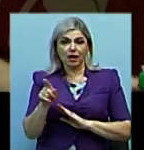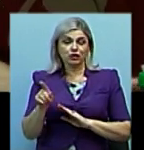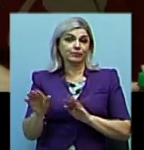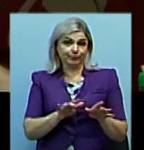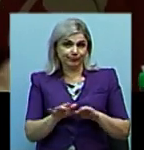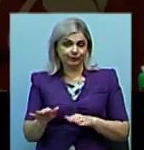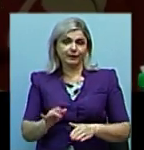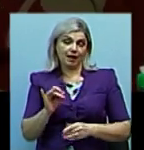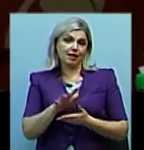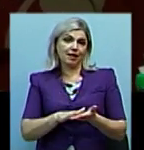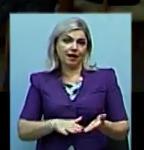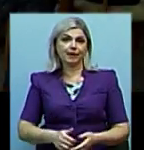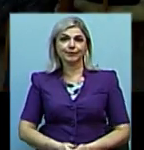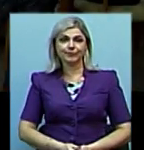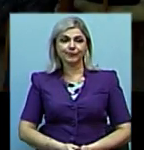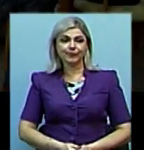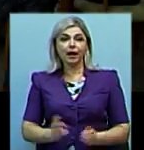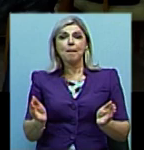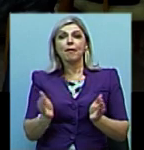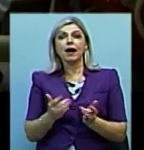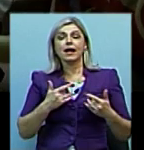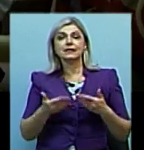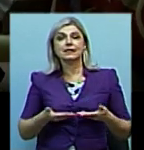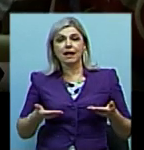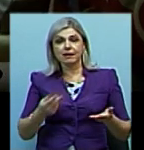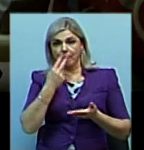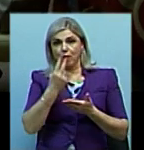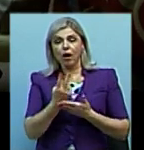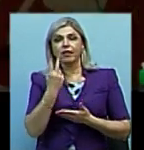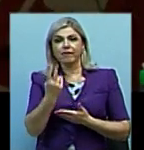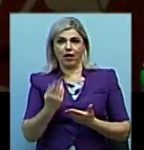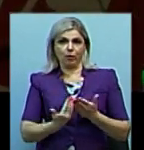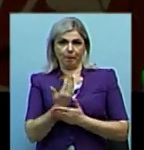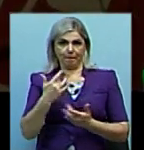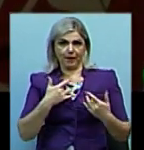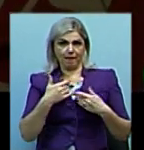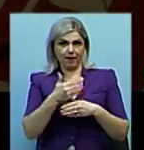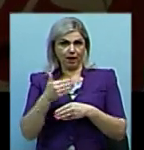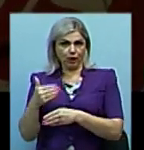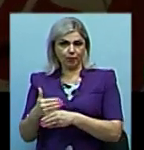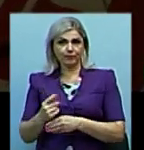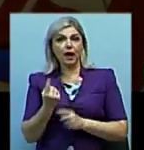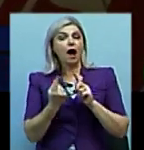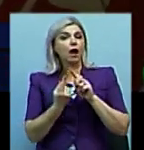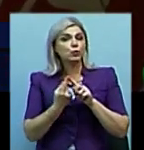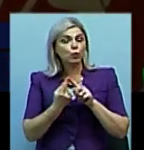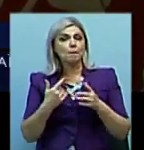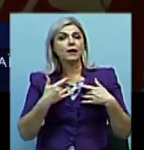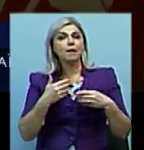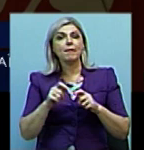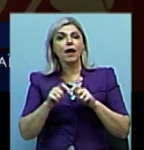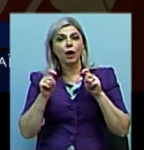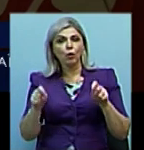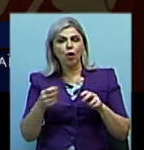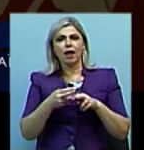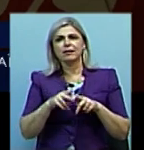далі. На малій сцені глядачам покажуть 2 прем'єри. Одну прем'єру лірична